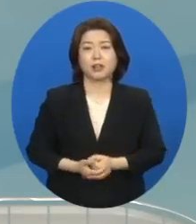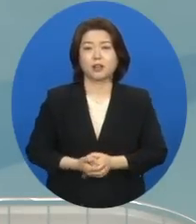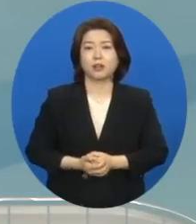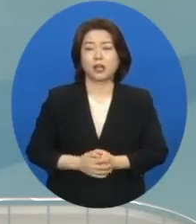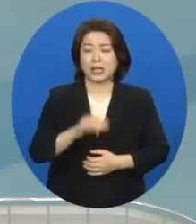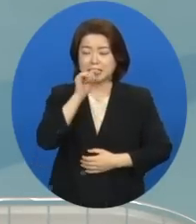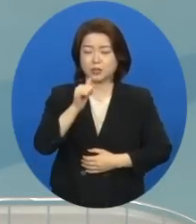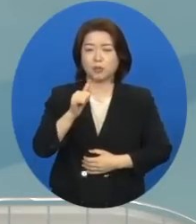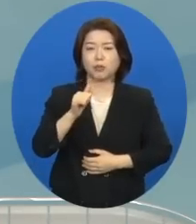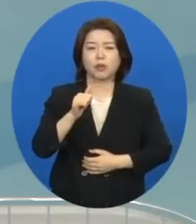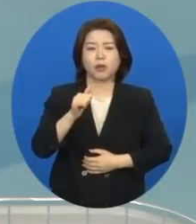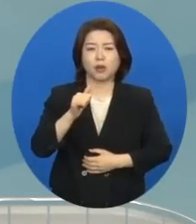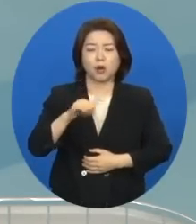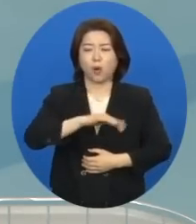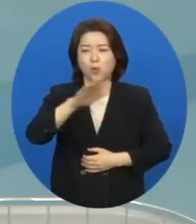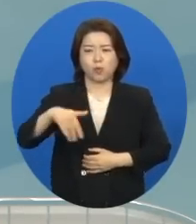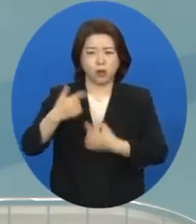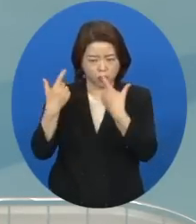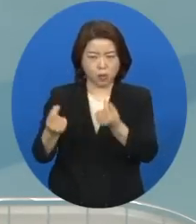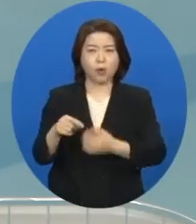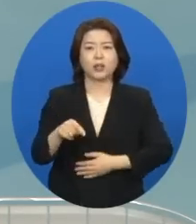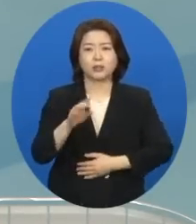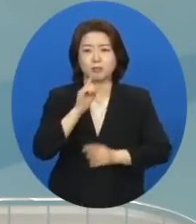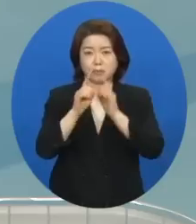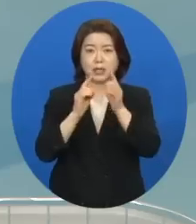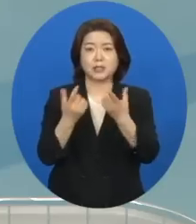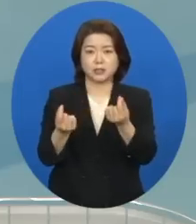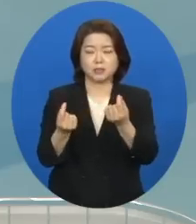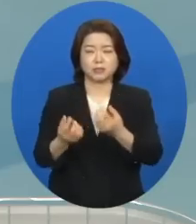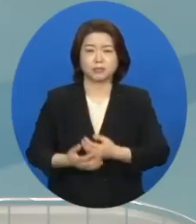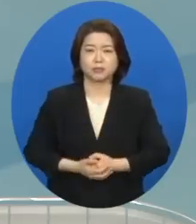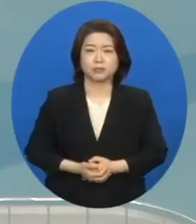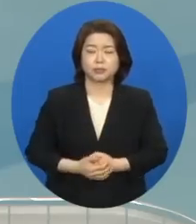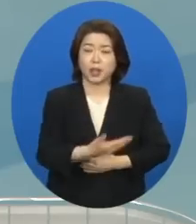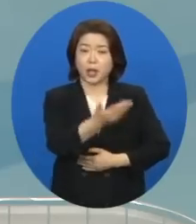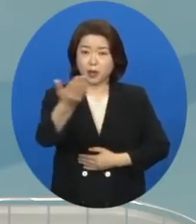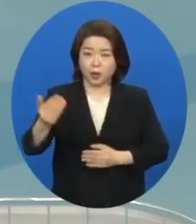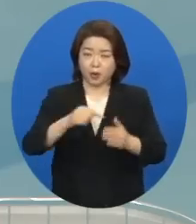결국 우리들의 이야기가 되는 겁니다. 자, 여러분 중에